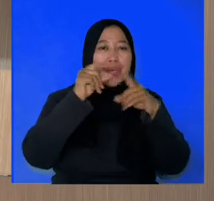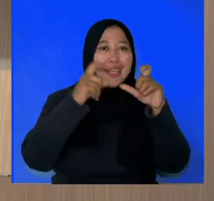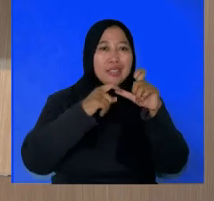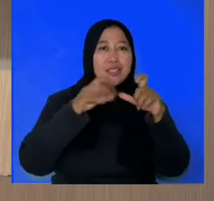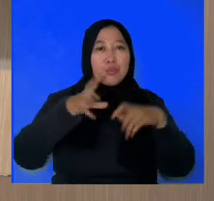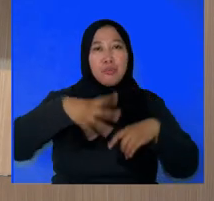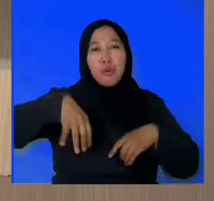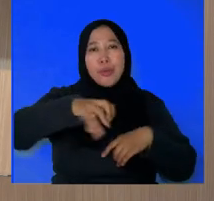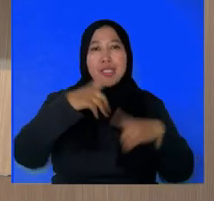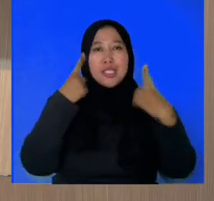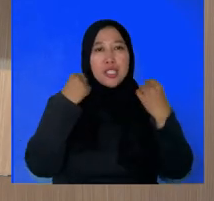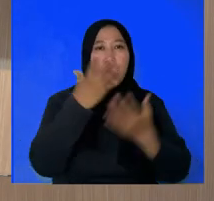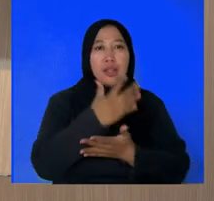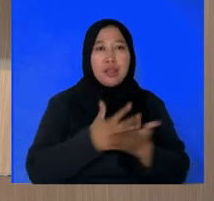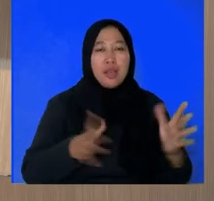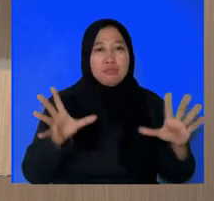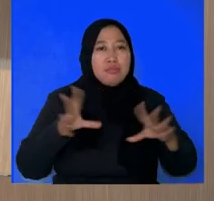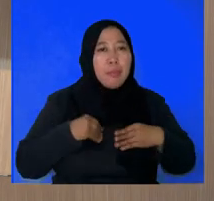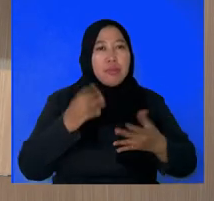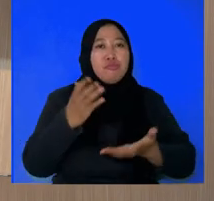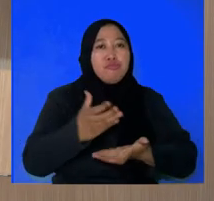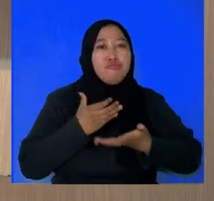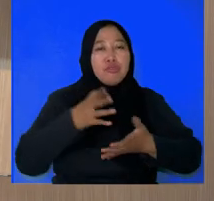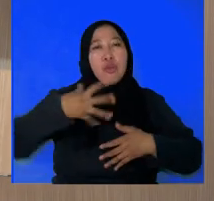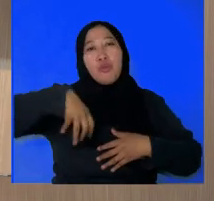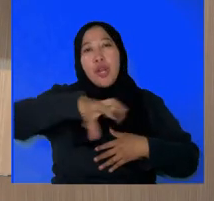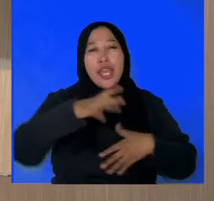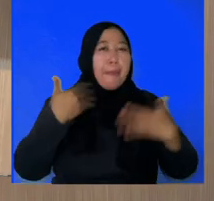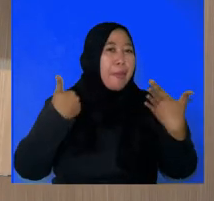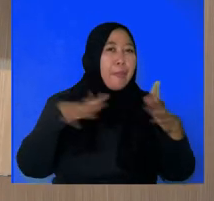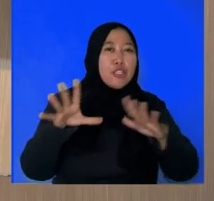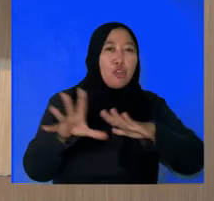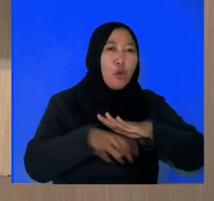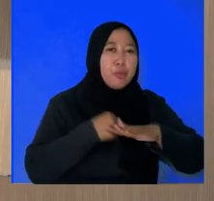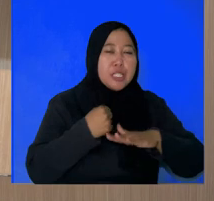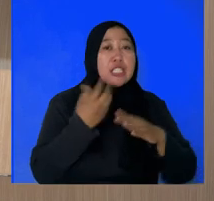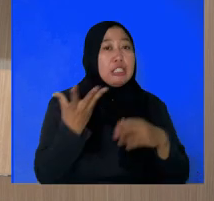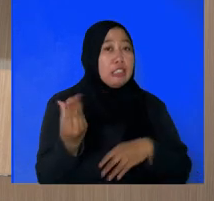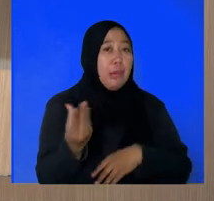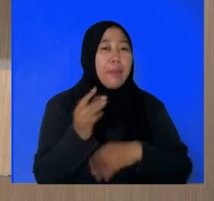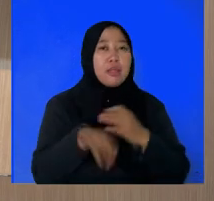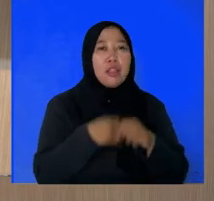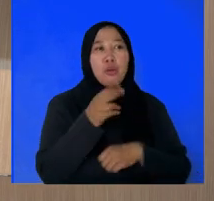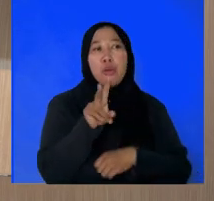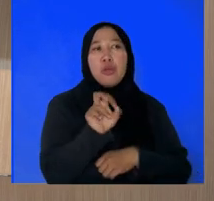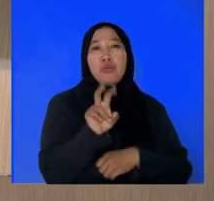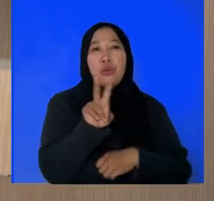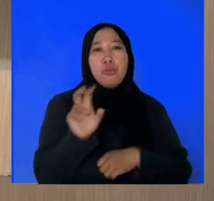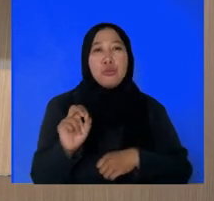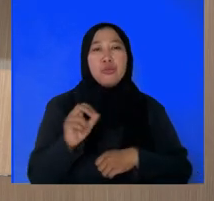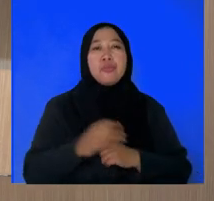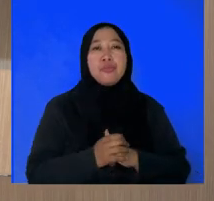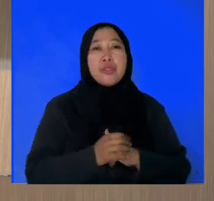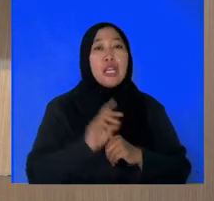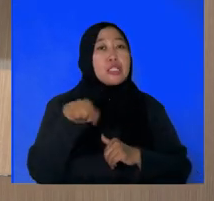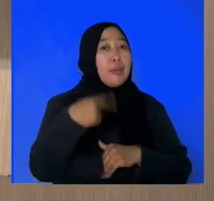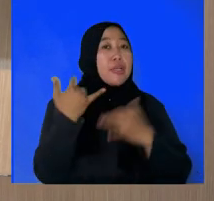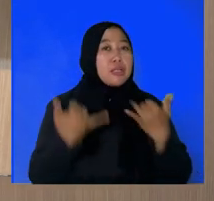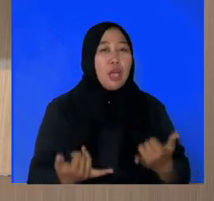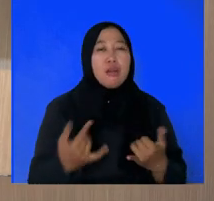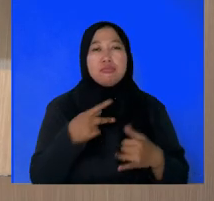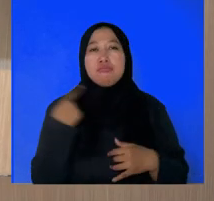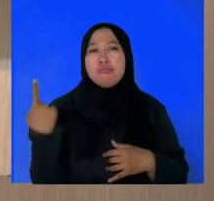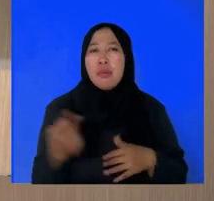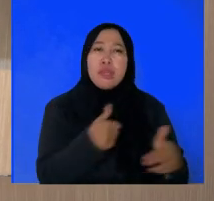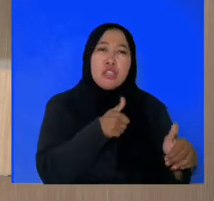BPS Provinsi Jawa Tengah memperoleh predikat wilayah bebas dari korupsi pada tahun 2020. Hingga saat